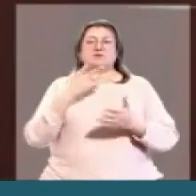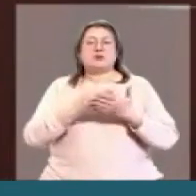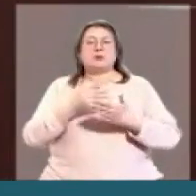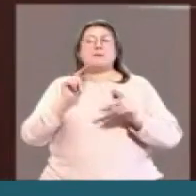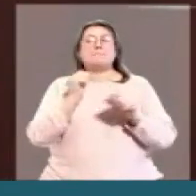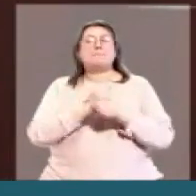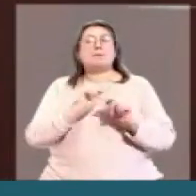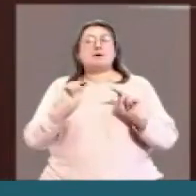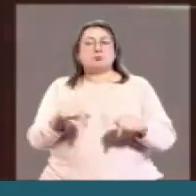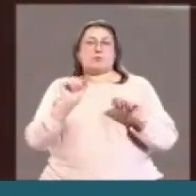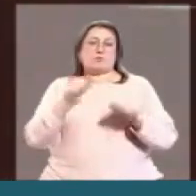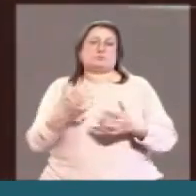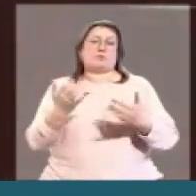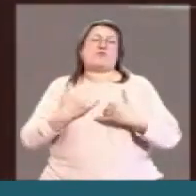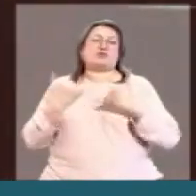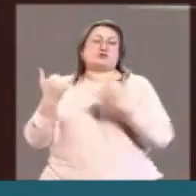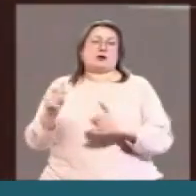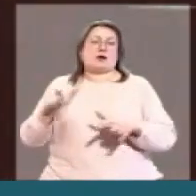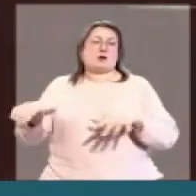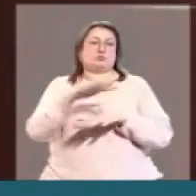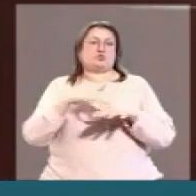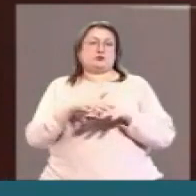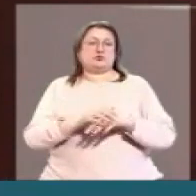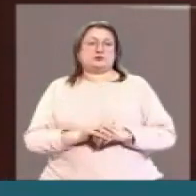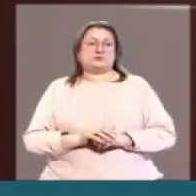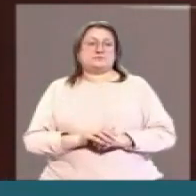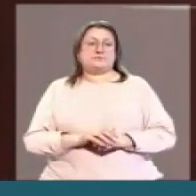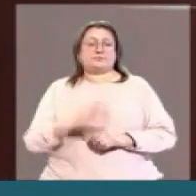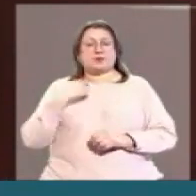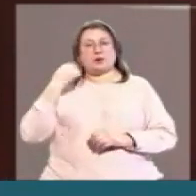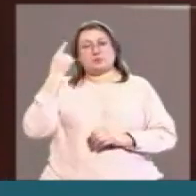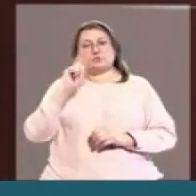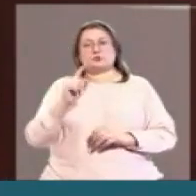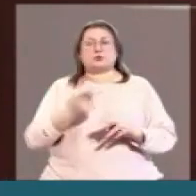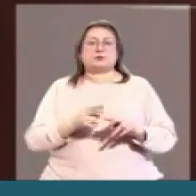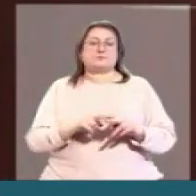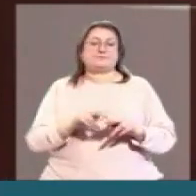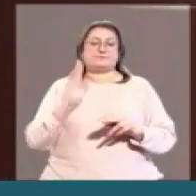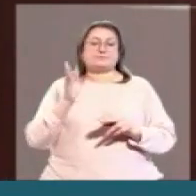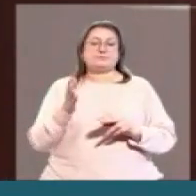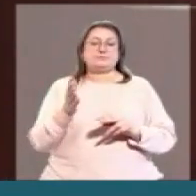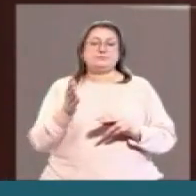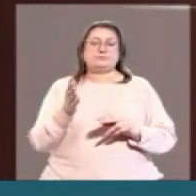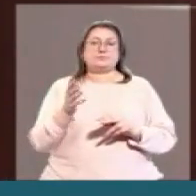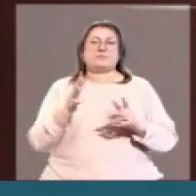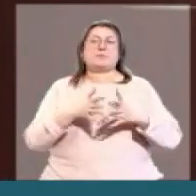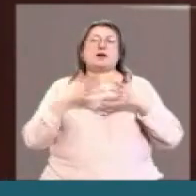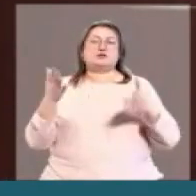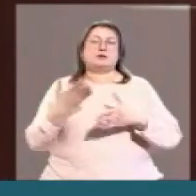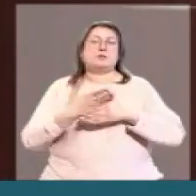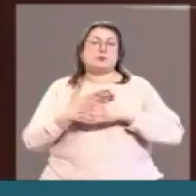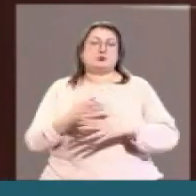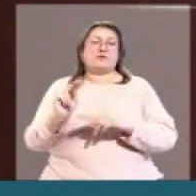нравственными поступками сумели завоевать уважение окружающих. Я думаю, что это будет большим подспорьем